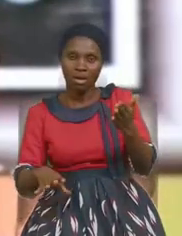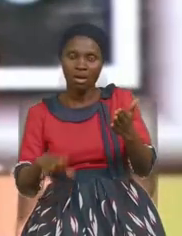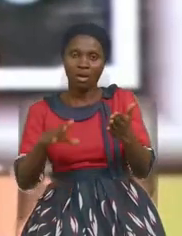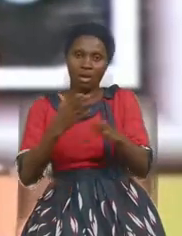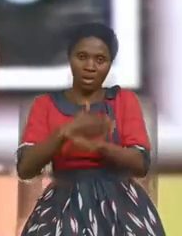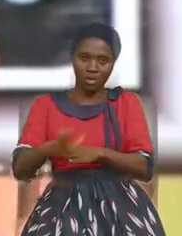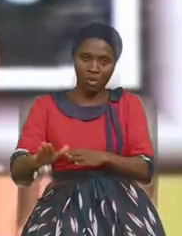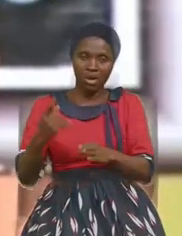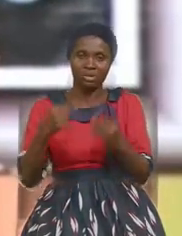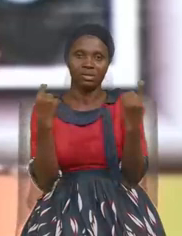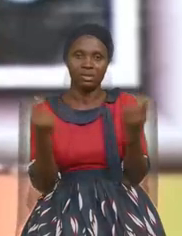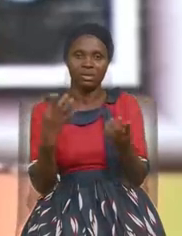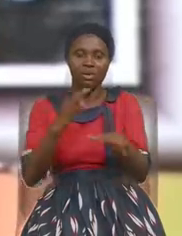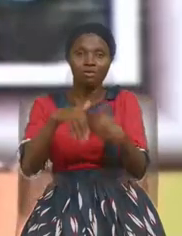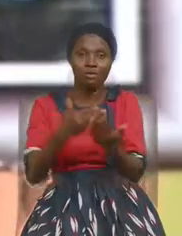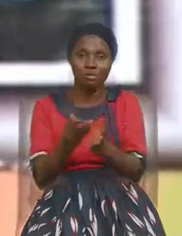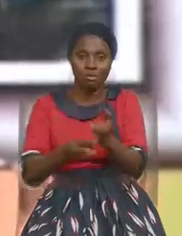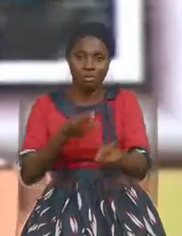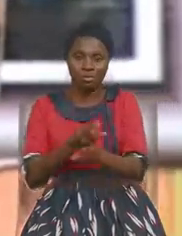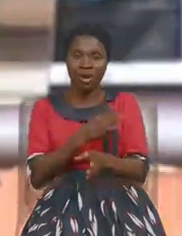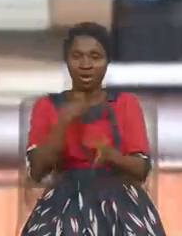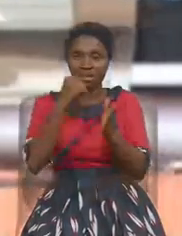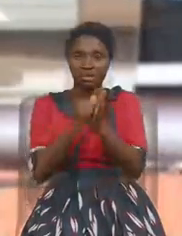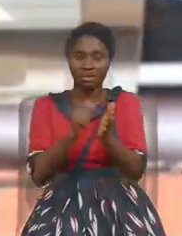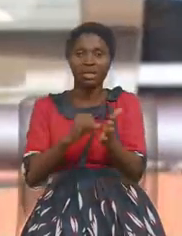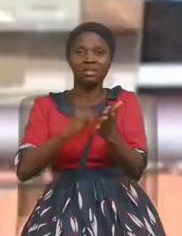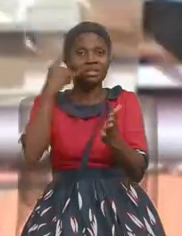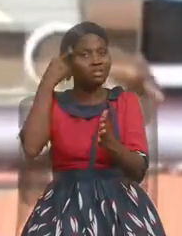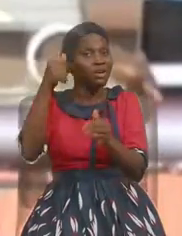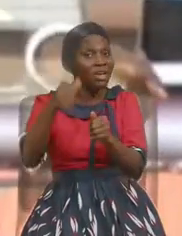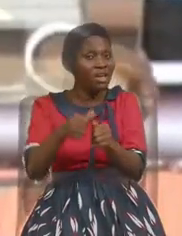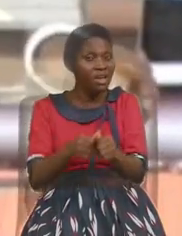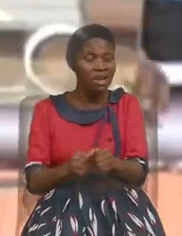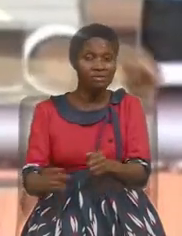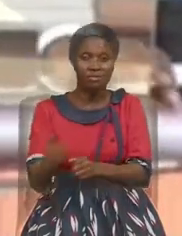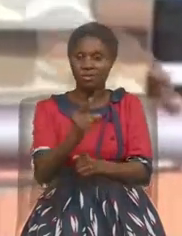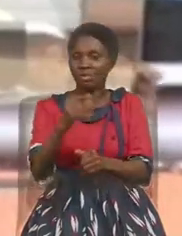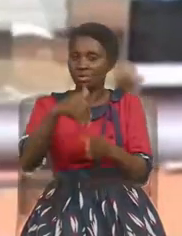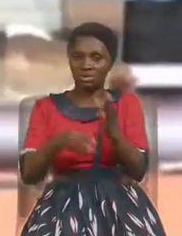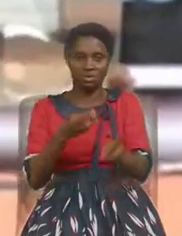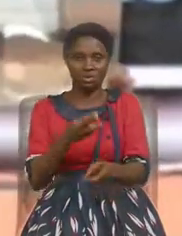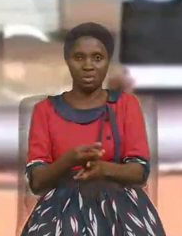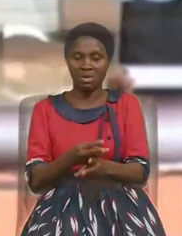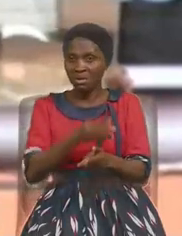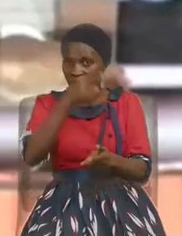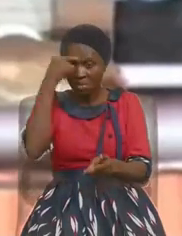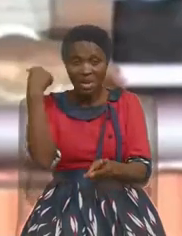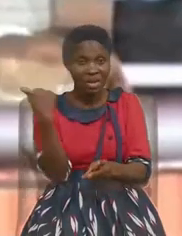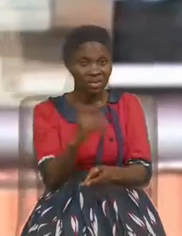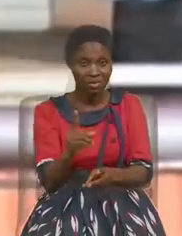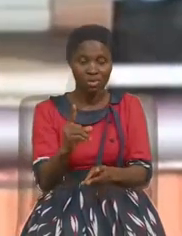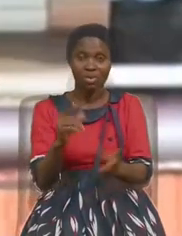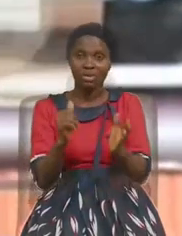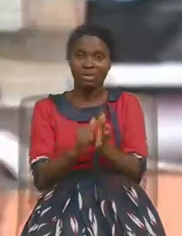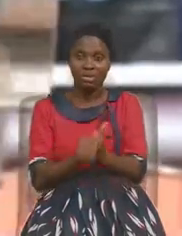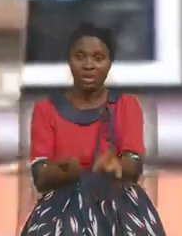péché du monde. Et aider, c'est pour tout le monde dans le monde entier. Quiconque invoquera le nom